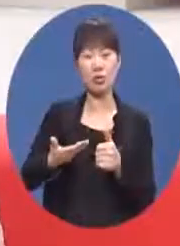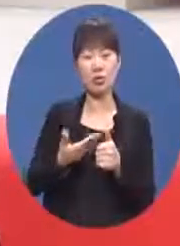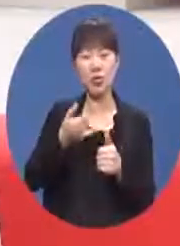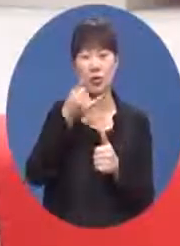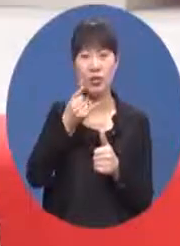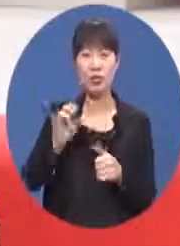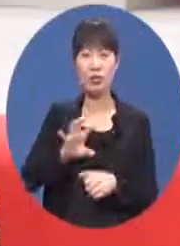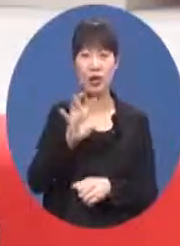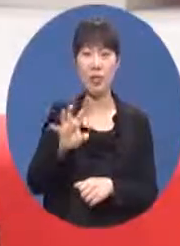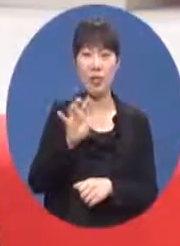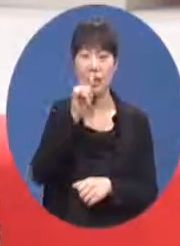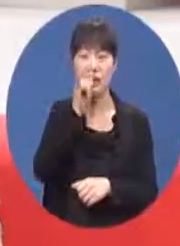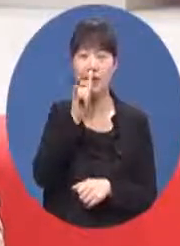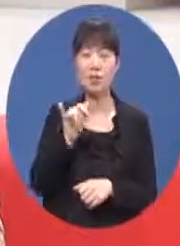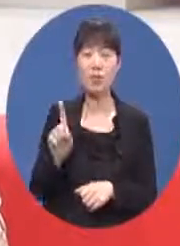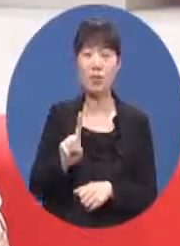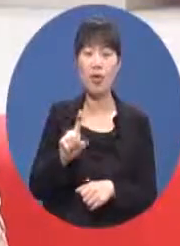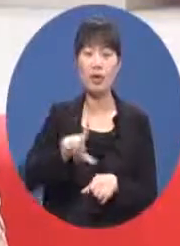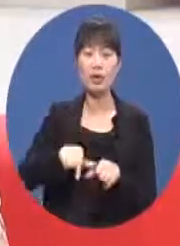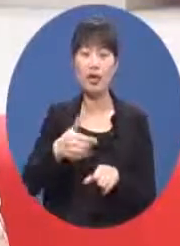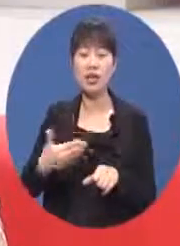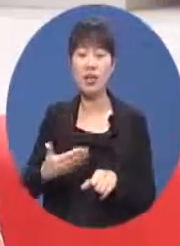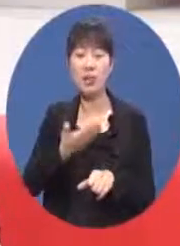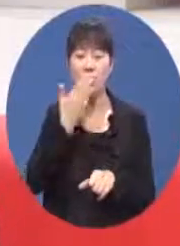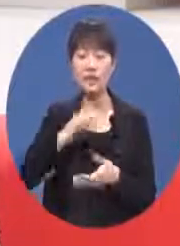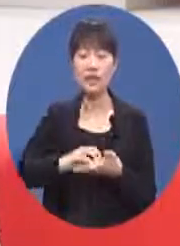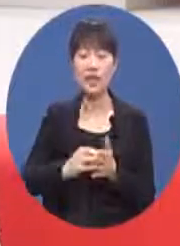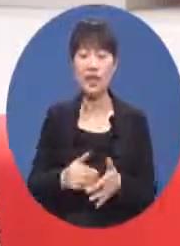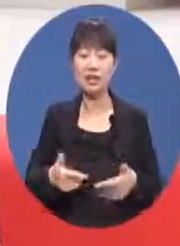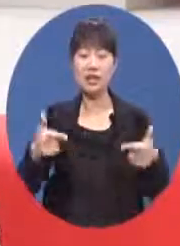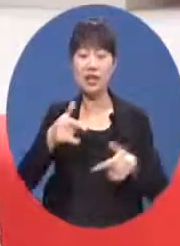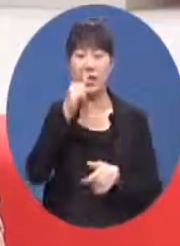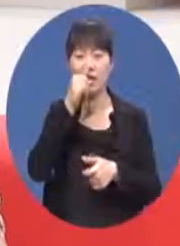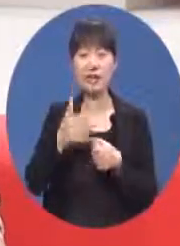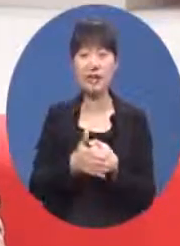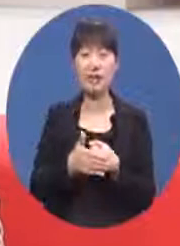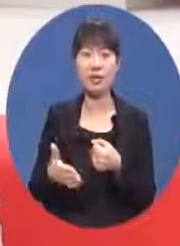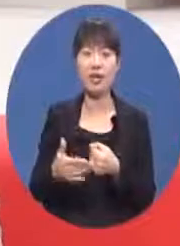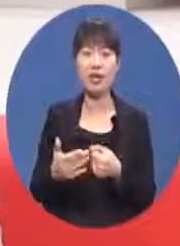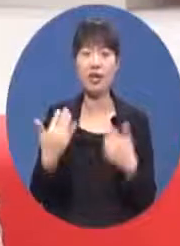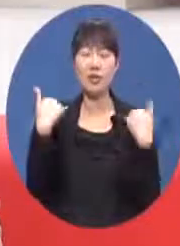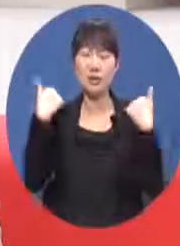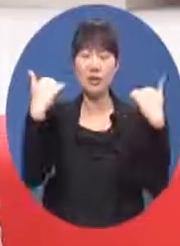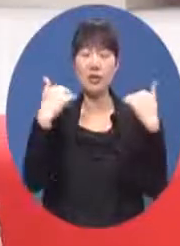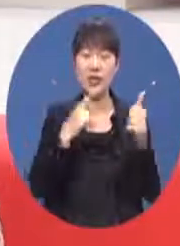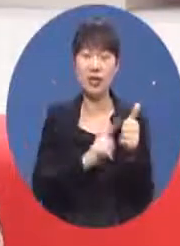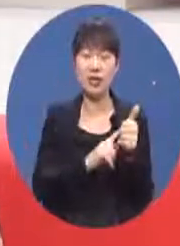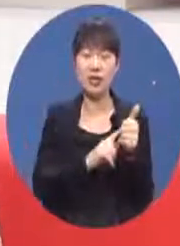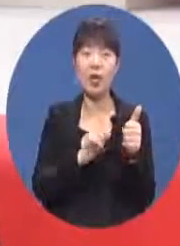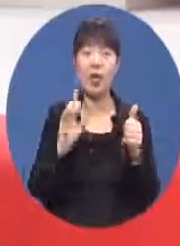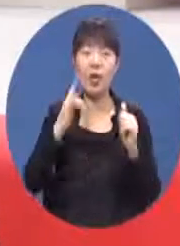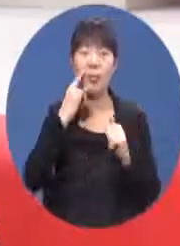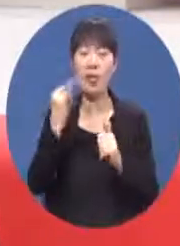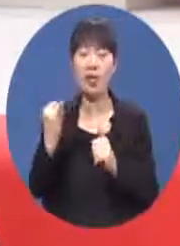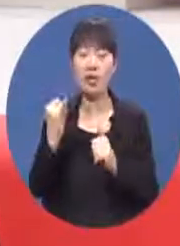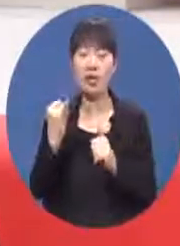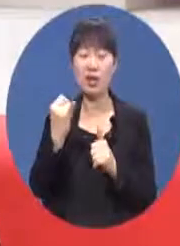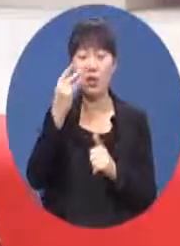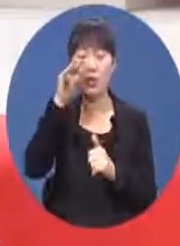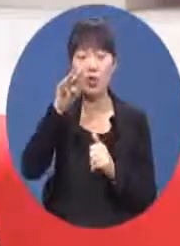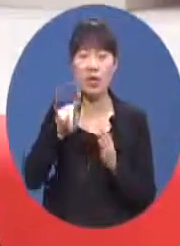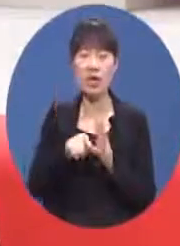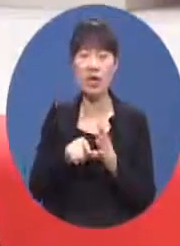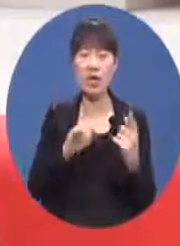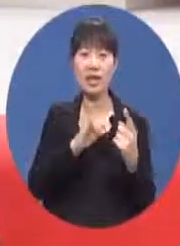그게 반복적으로 되다 보면은 점점 섭취량은 늘어나기 마련이거든요. 그래서 조금 큰 아이들의 경우에는 엄마가 보는 앞에서